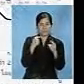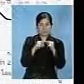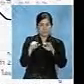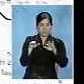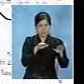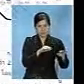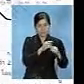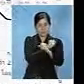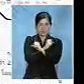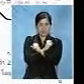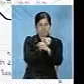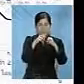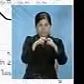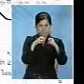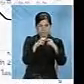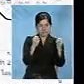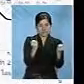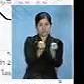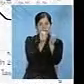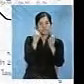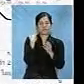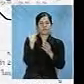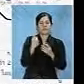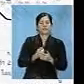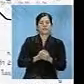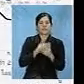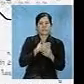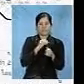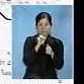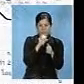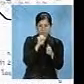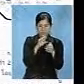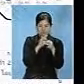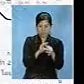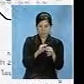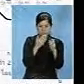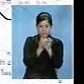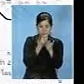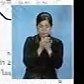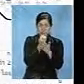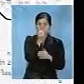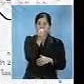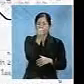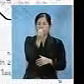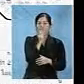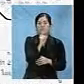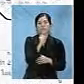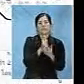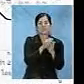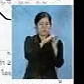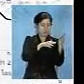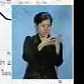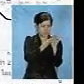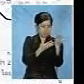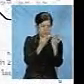องกันการไหลเข้าของเงินซึ่งแน่นอนครับผมให้ความเห็นในเรื่องของอัตราดอกเบี้ยเพราะว่าผมเชื่อว่าตรงนั้นเนี่ยเป็นนโยบายการเงินที่สำ